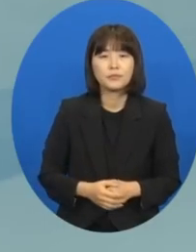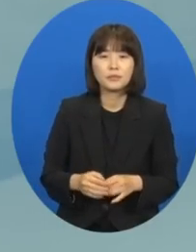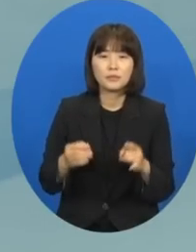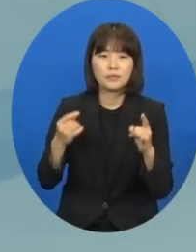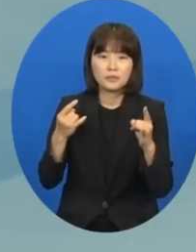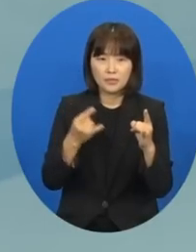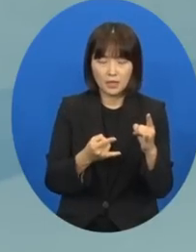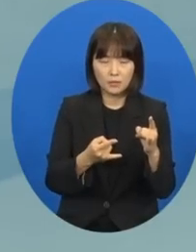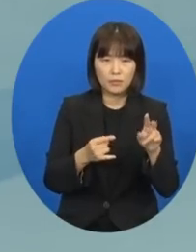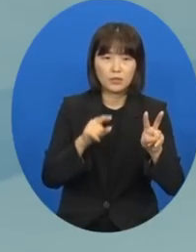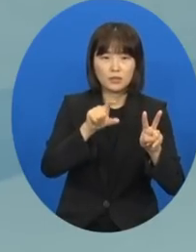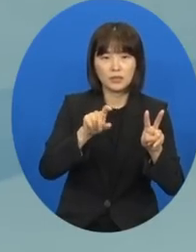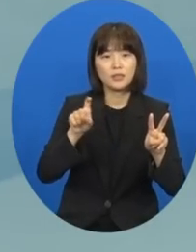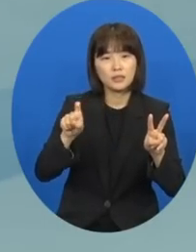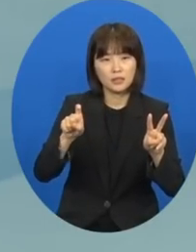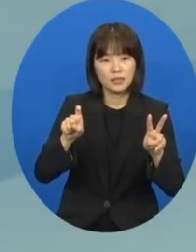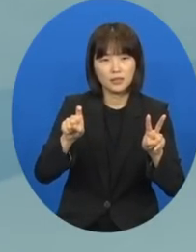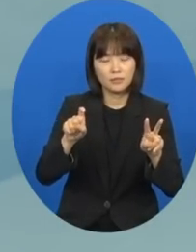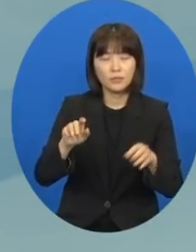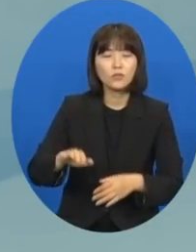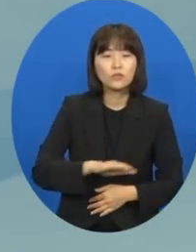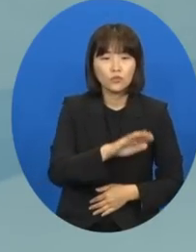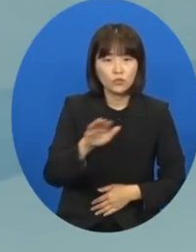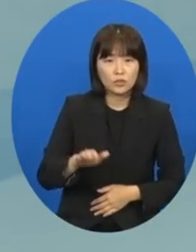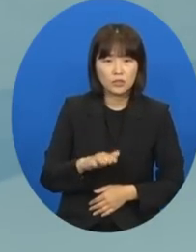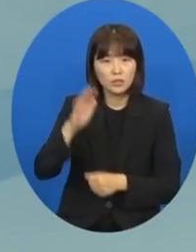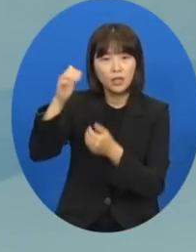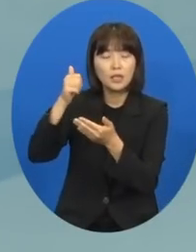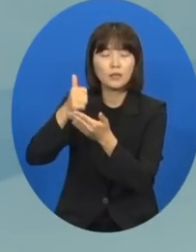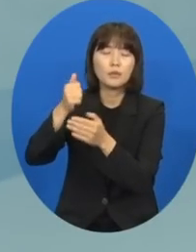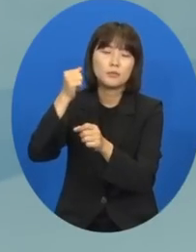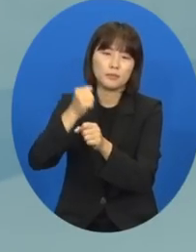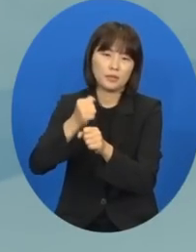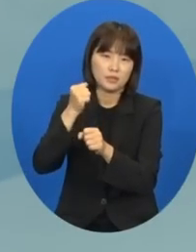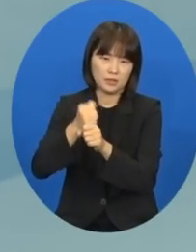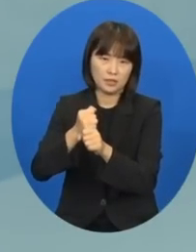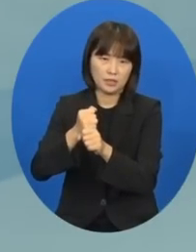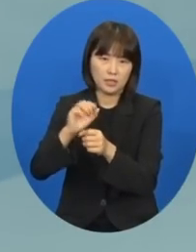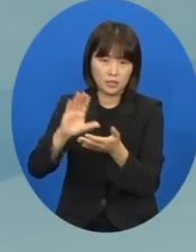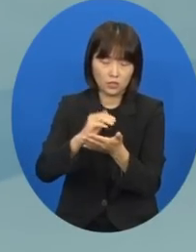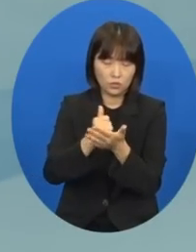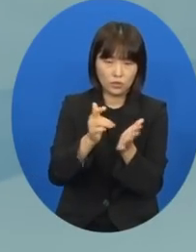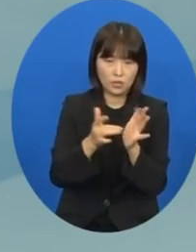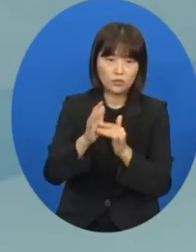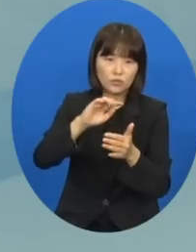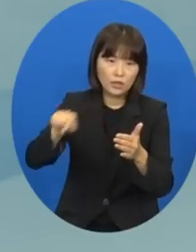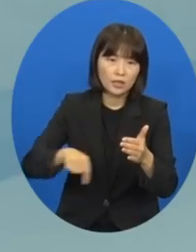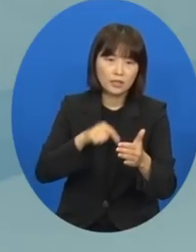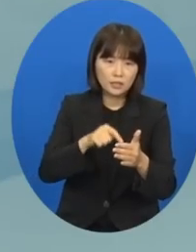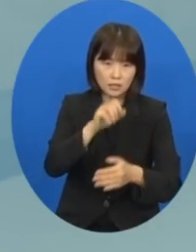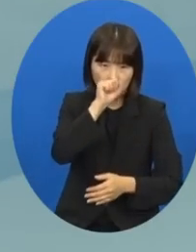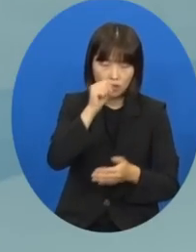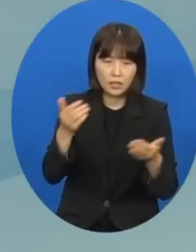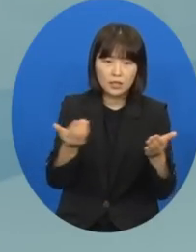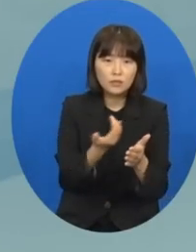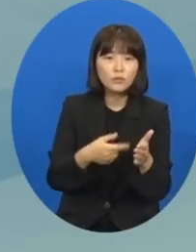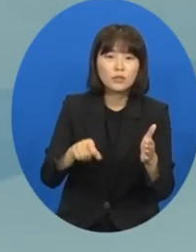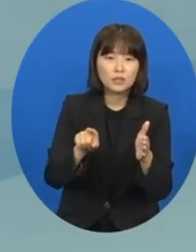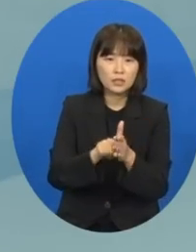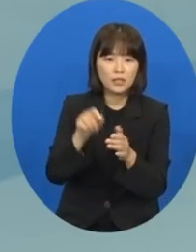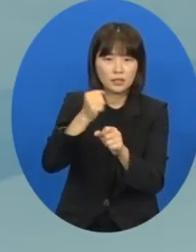있습니다. 우리 함께 읽어볼게요. 시작. 우리는 그가 만드신 바라, 그리스도 예수 안에서 선한 일을